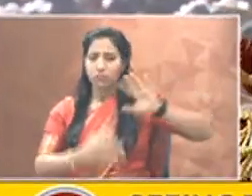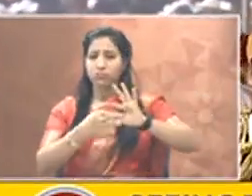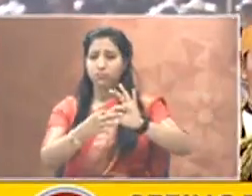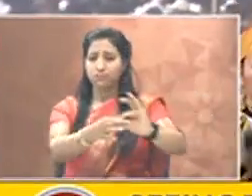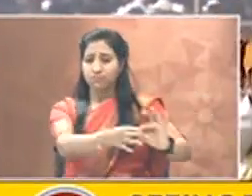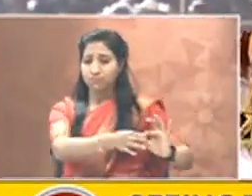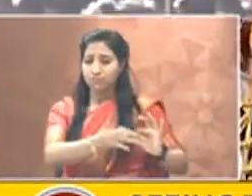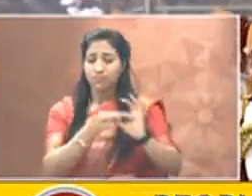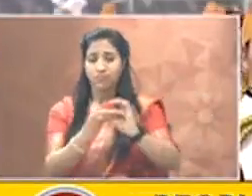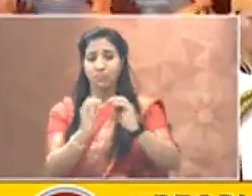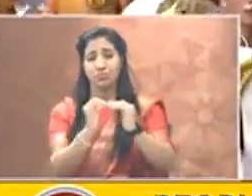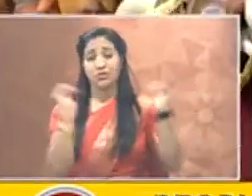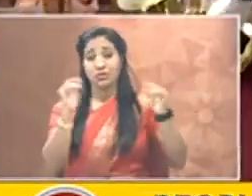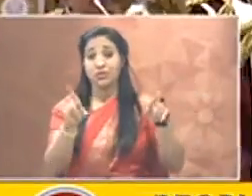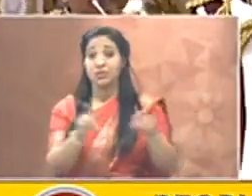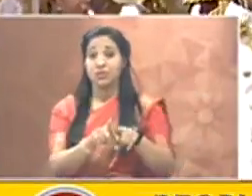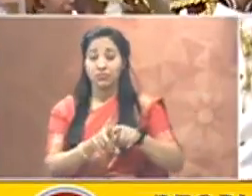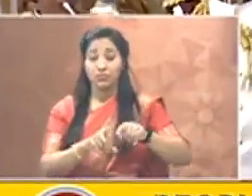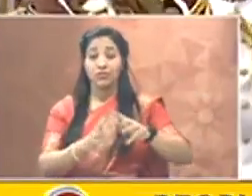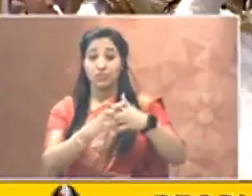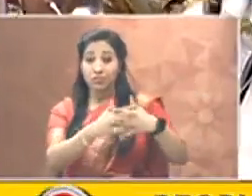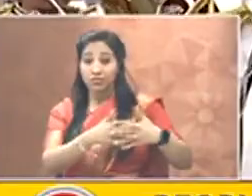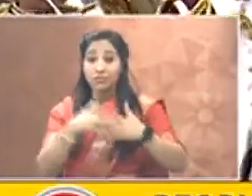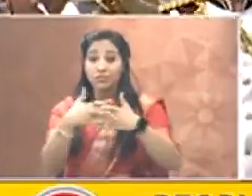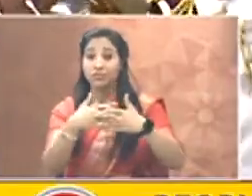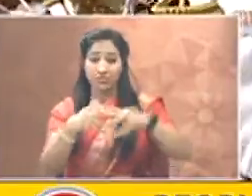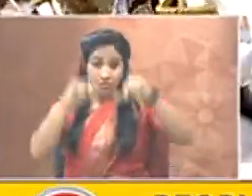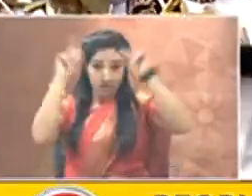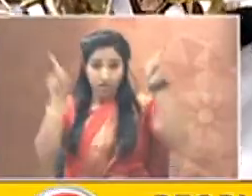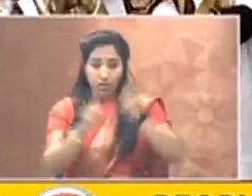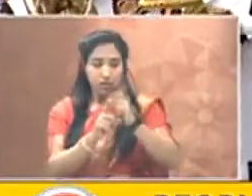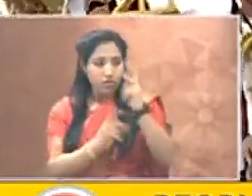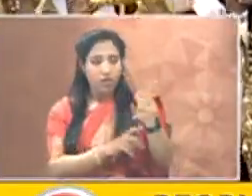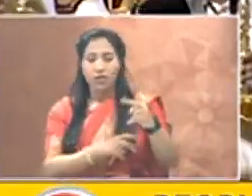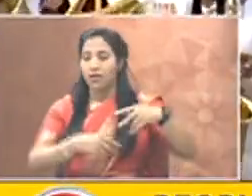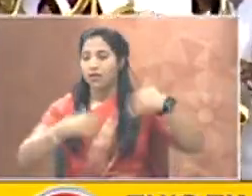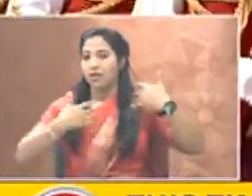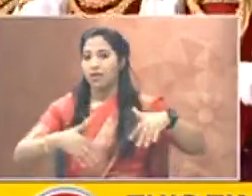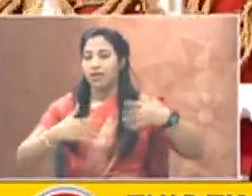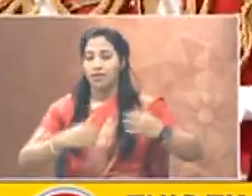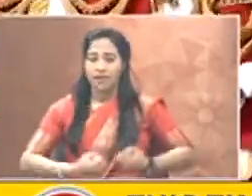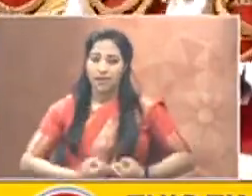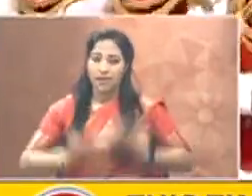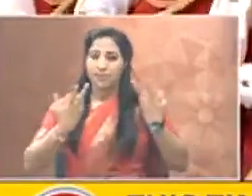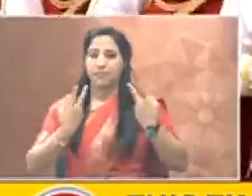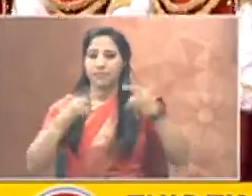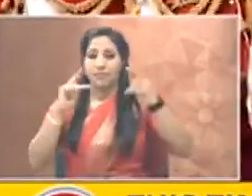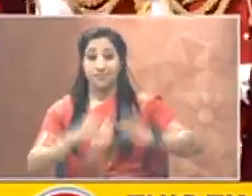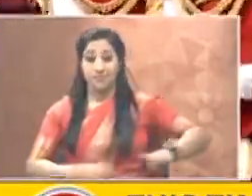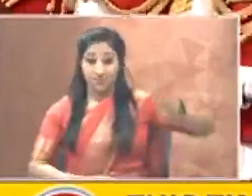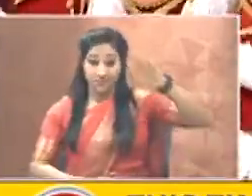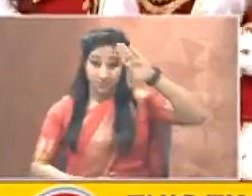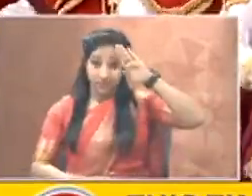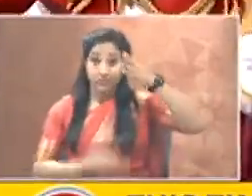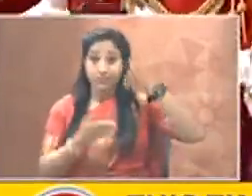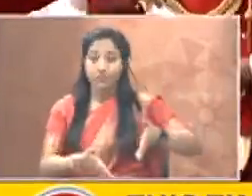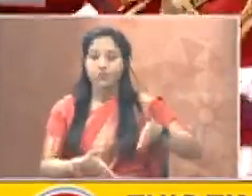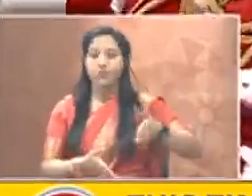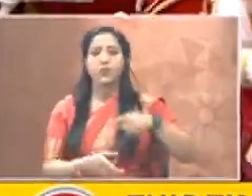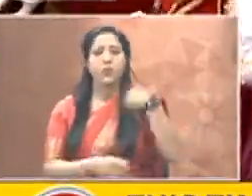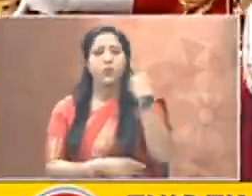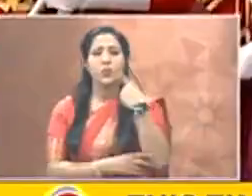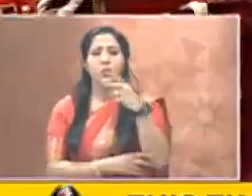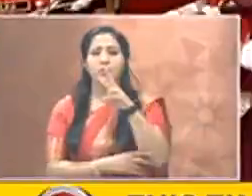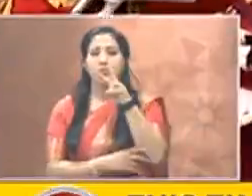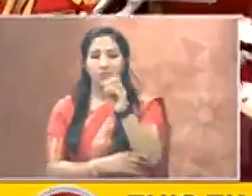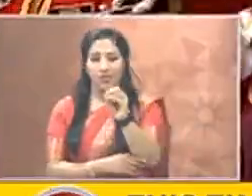देखकर देश विदेश में लोग झूम उठे। इस बार परेड में मार्च करने वाले